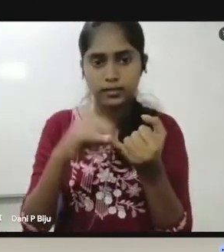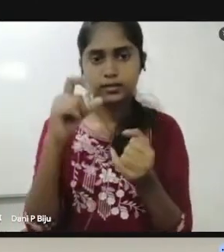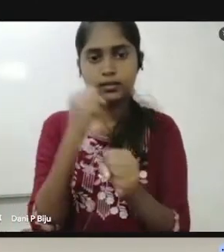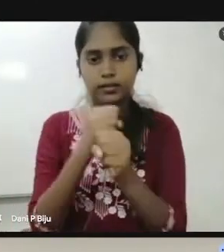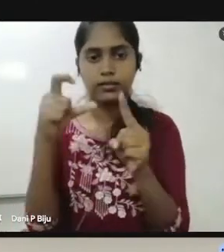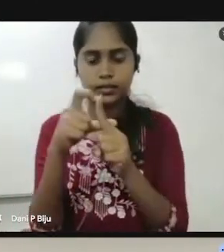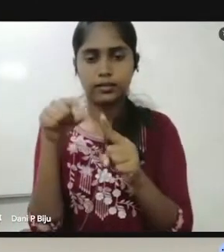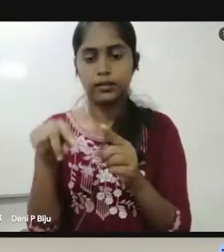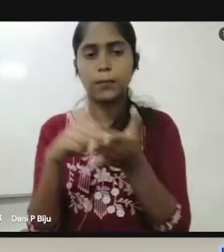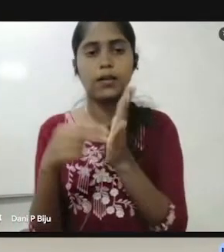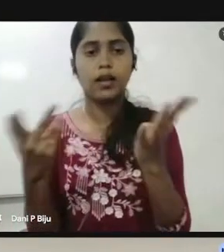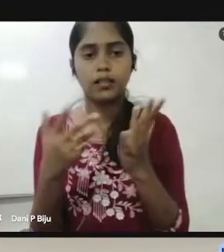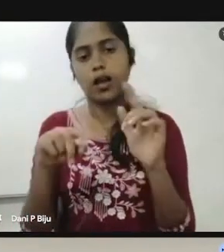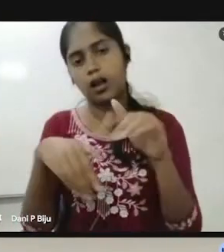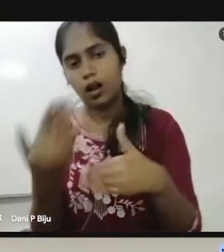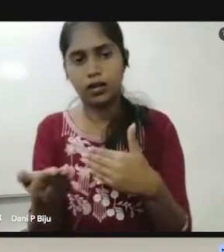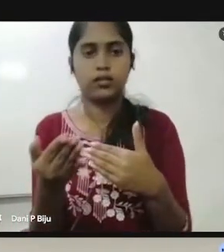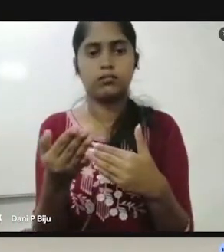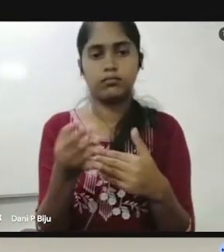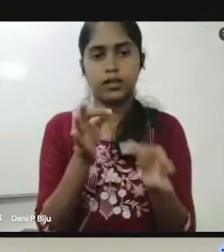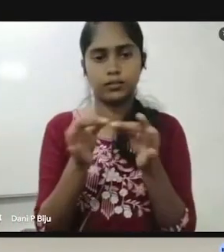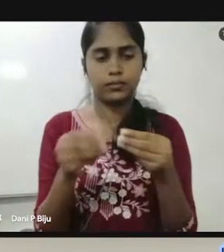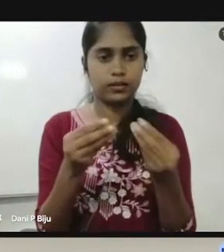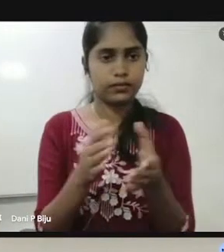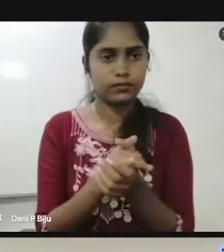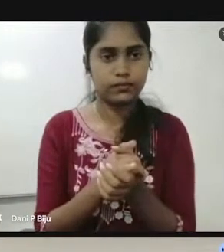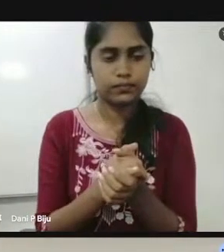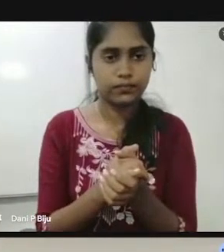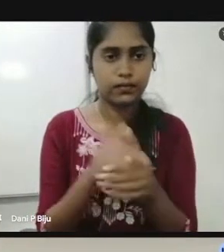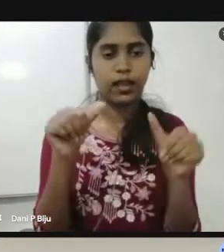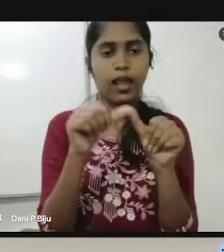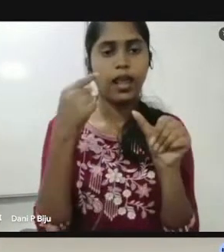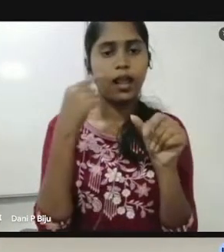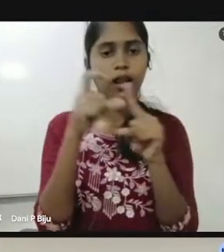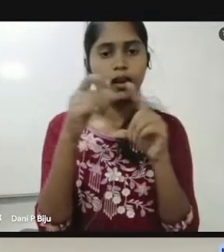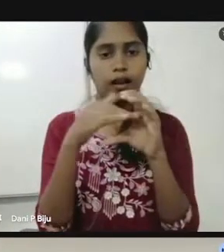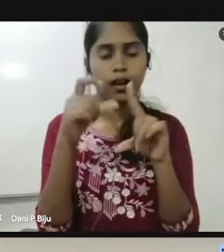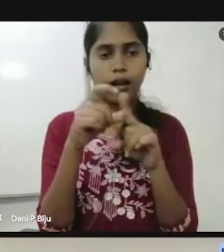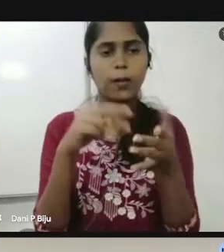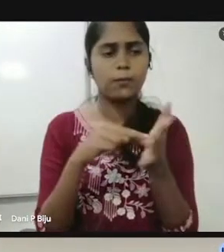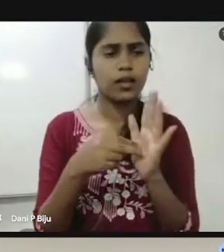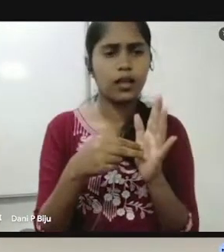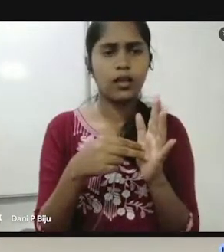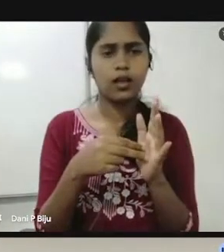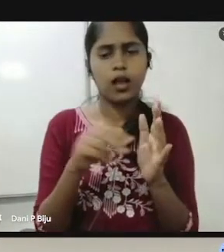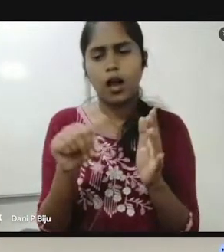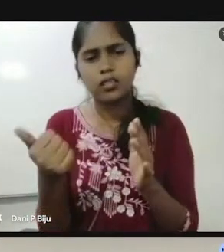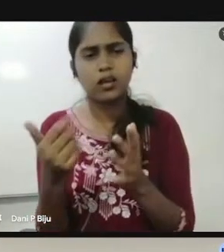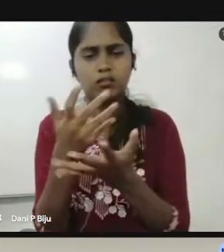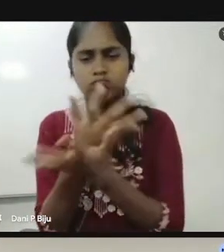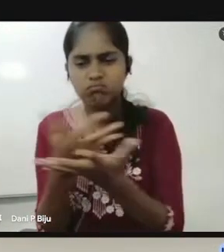നോക്കാം. അൺഎയ്ഡഡ് AAC എന്ന് വെച്ചാൽ നമുക്ക് ഒരു എക്സ്റ്റേണൽ ഉപകരണത്തിന്റെ